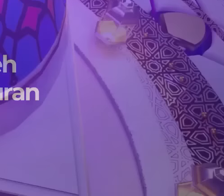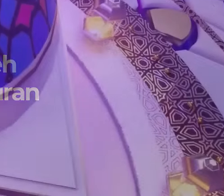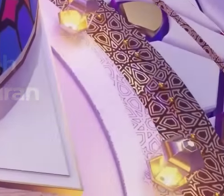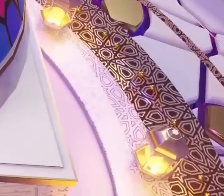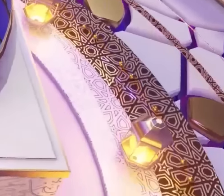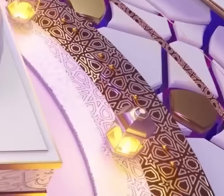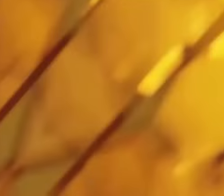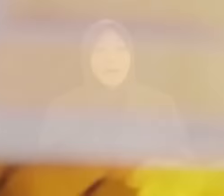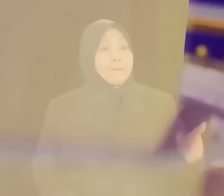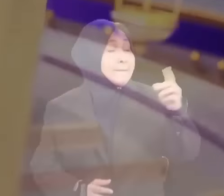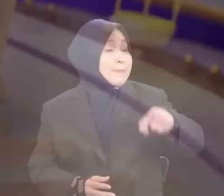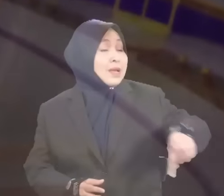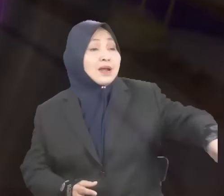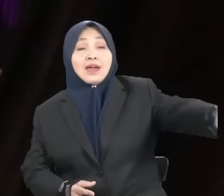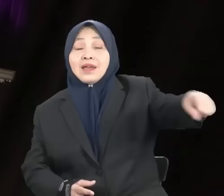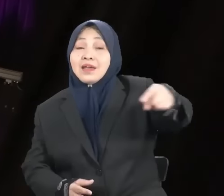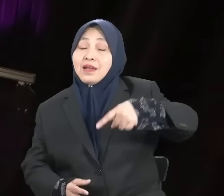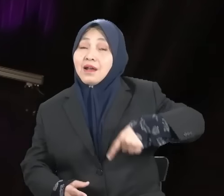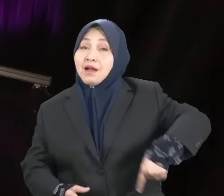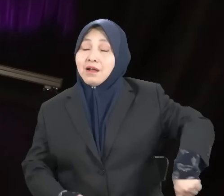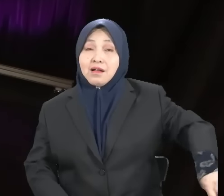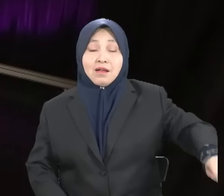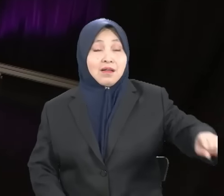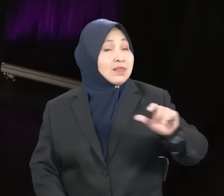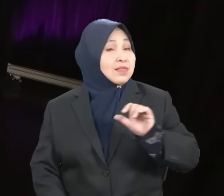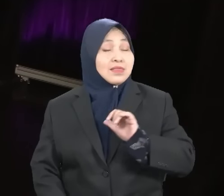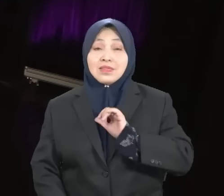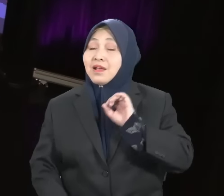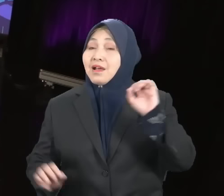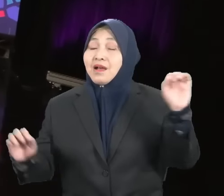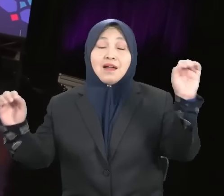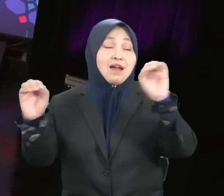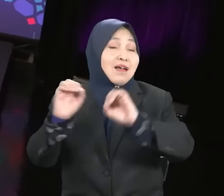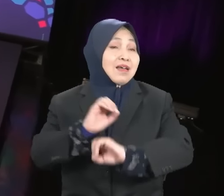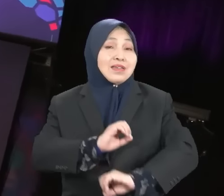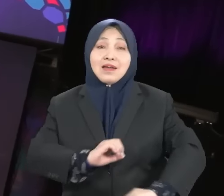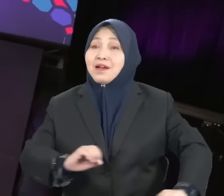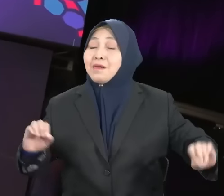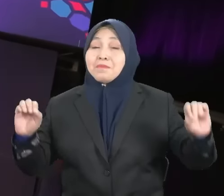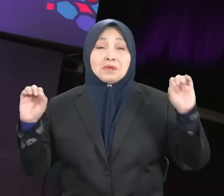Mereka tak punya apa